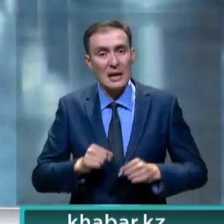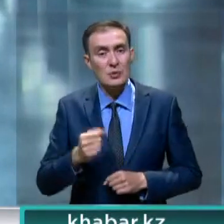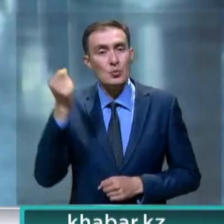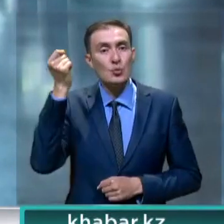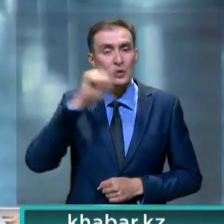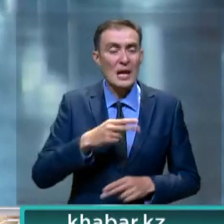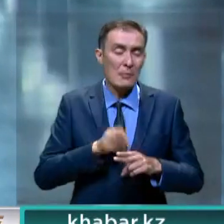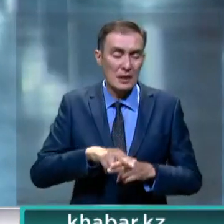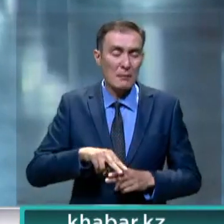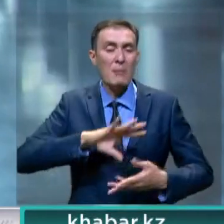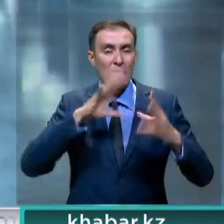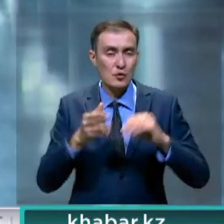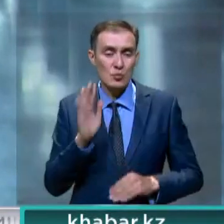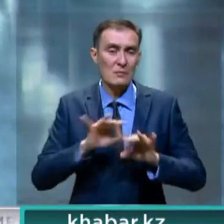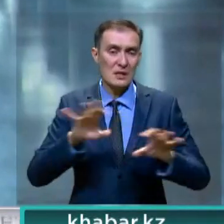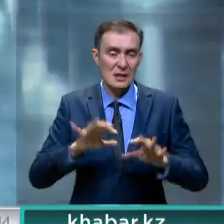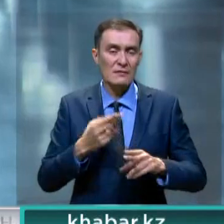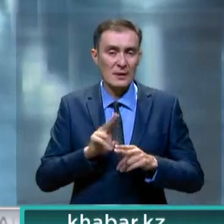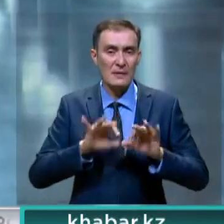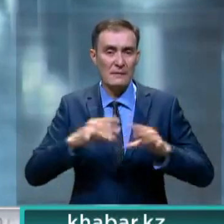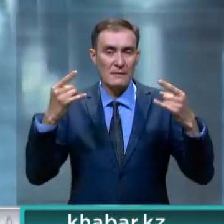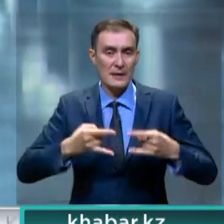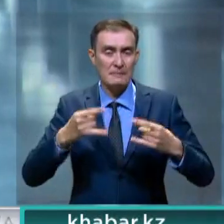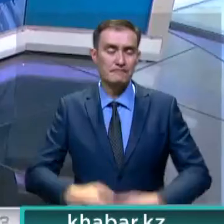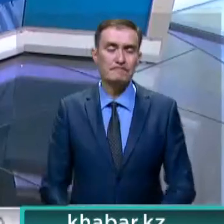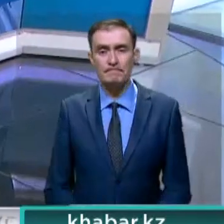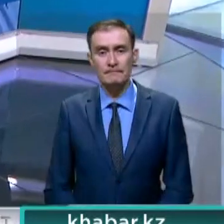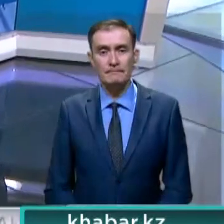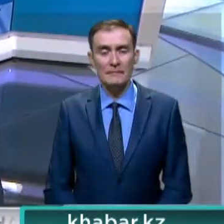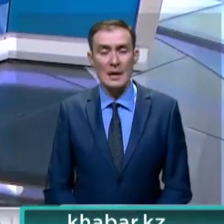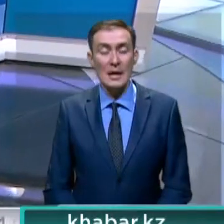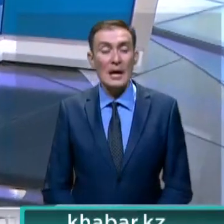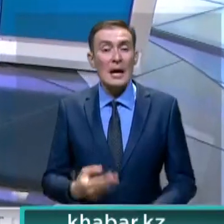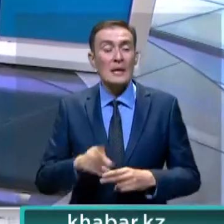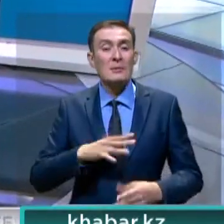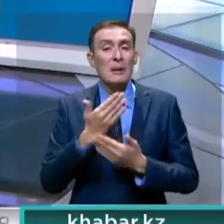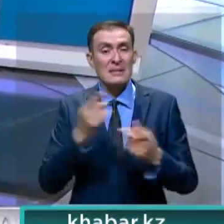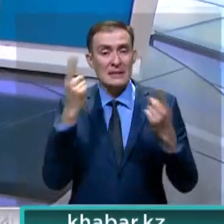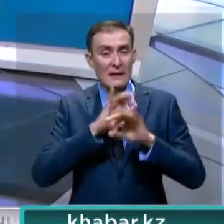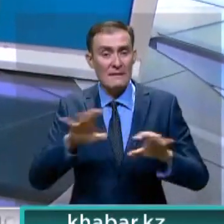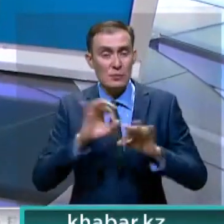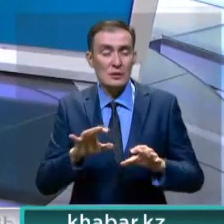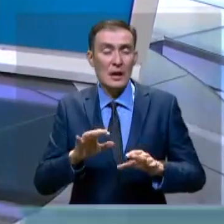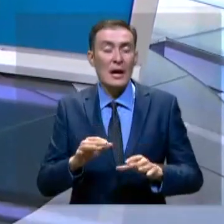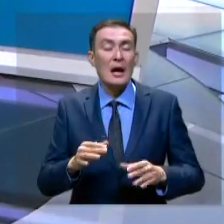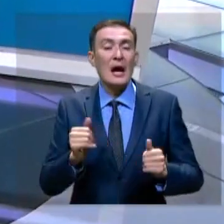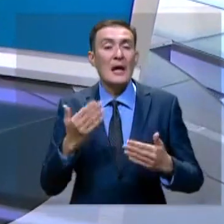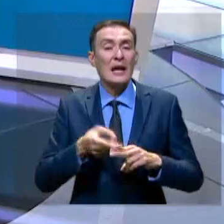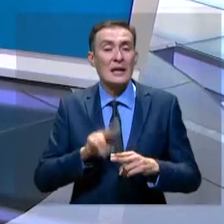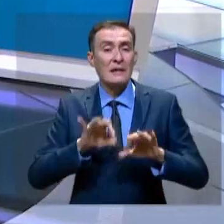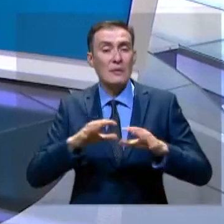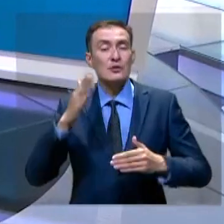и об этом все мы расскажем в нашем фильме. Это была последняя информация выпуска. Остаемся на Хабаре,